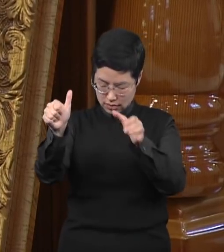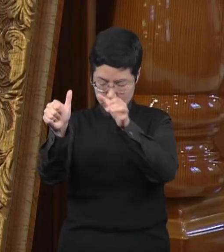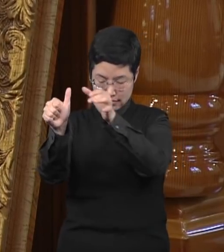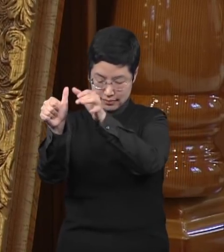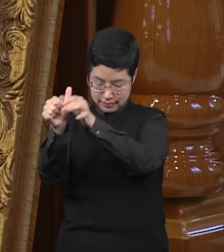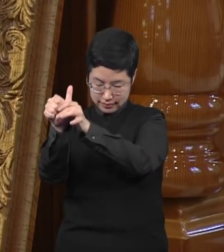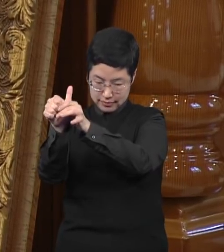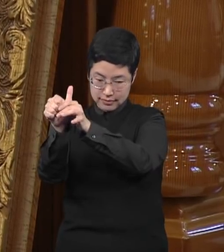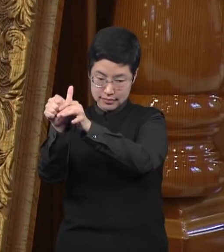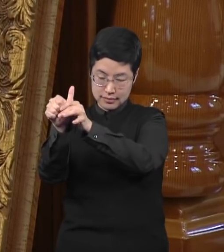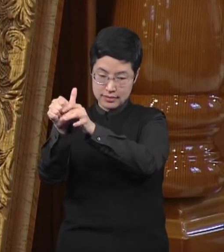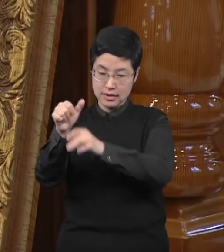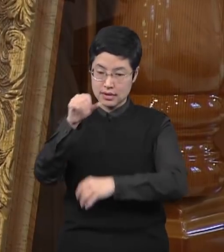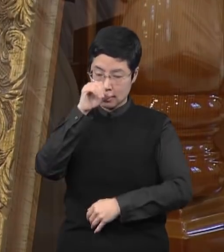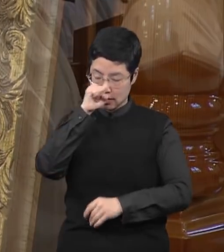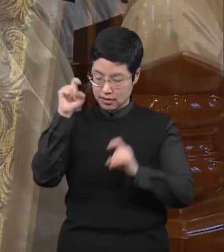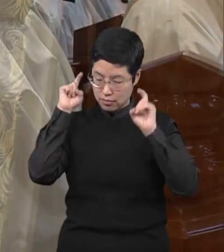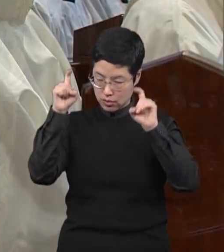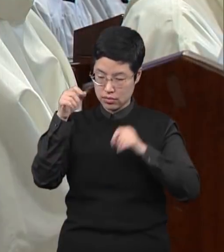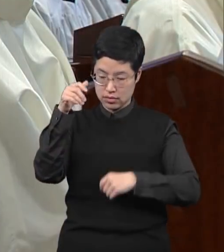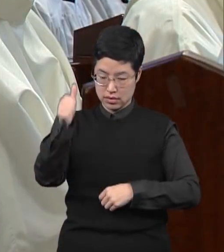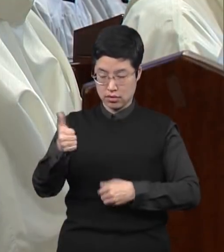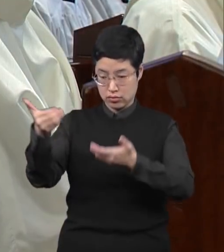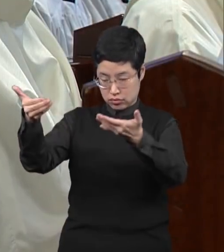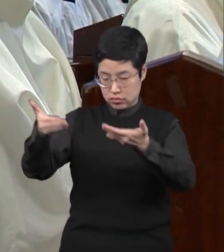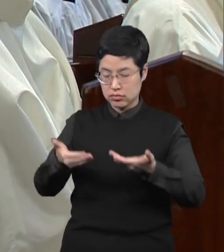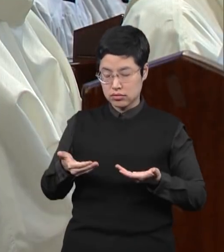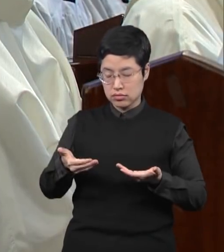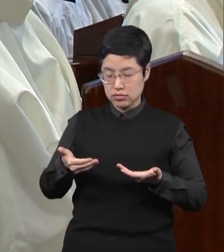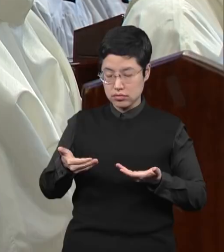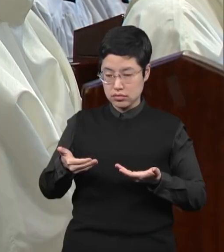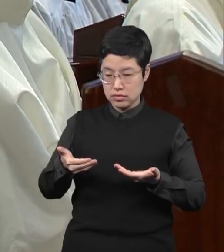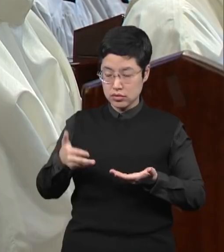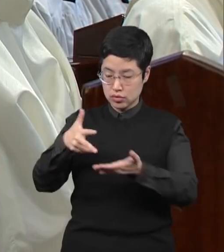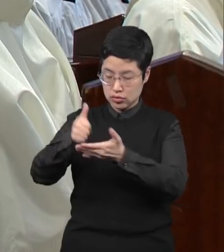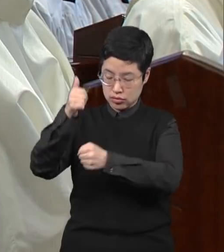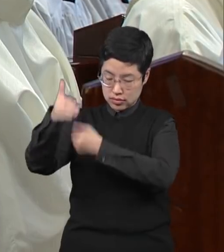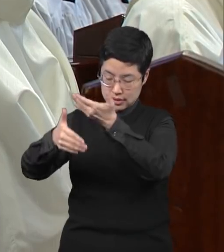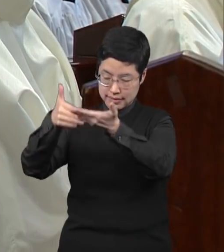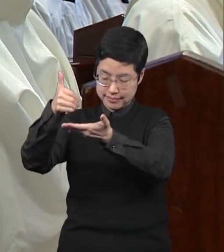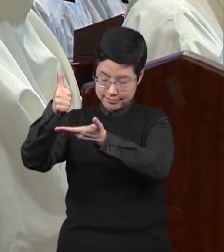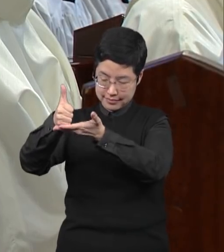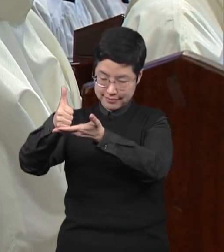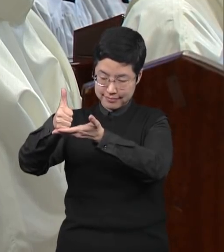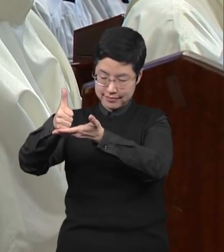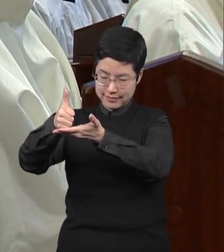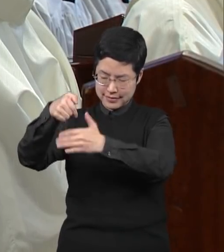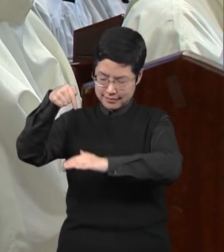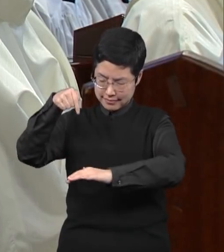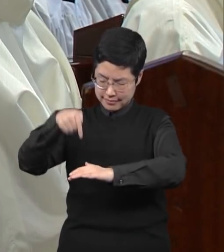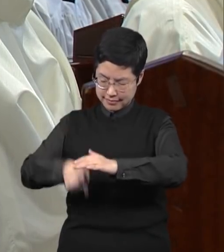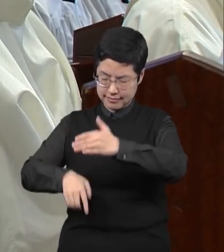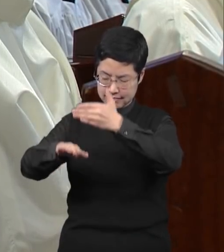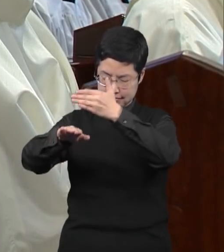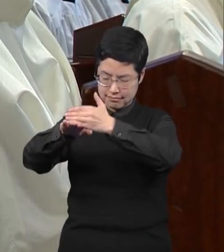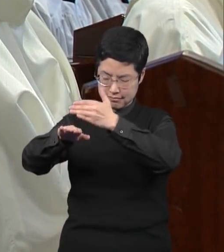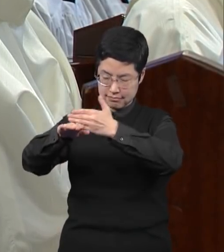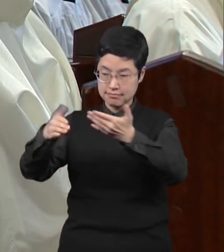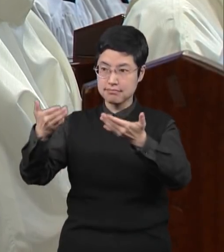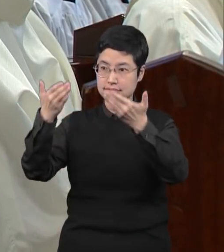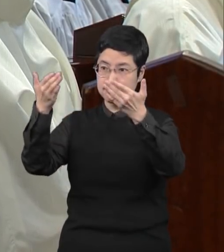맡겨드리며 착한 목자를 우리에게 보내주신 주 하느님께 깊은